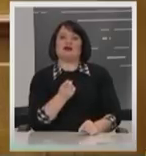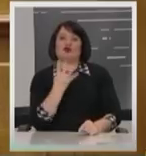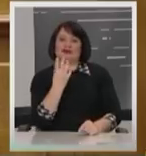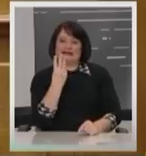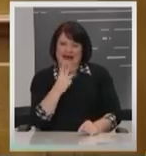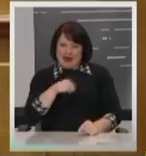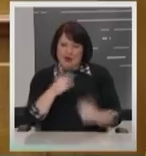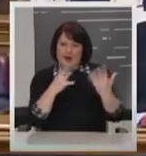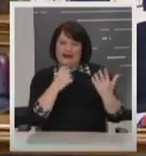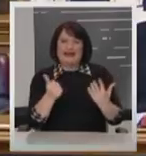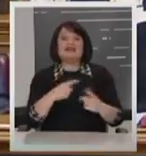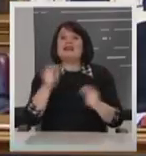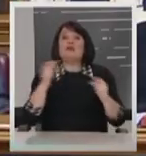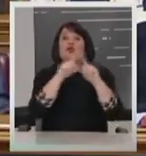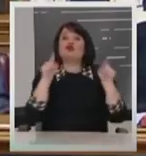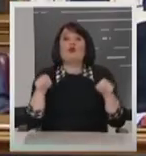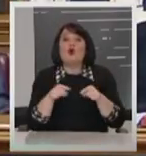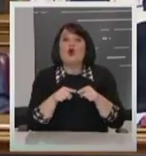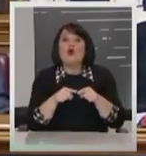3,96. Πού είναι το ομόλογο της Κύπρου?